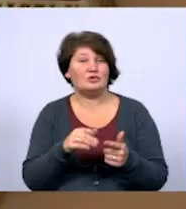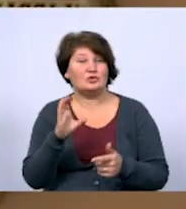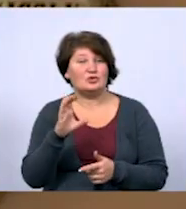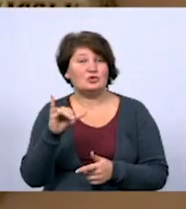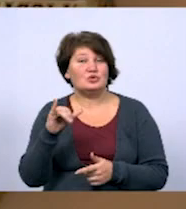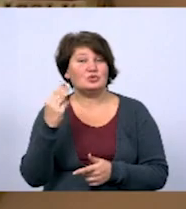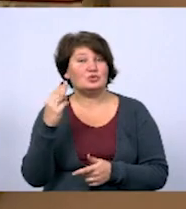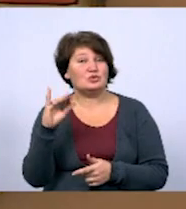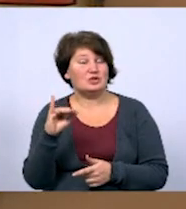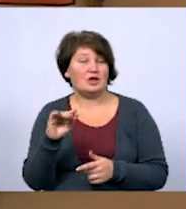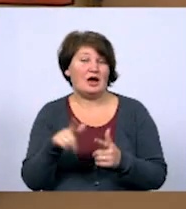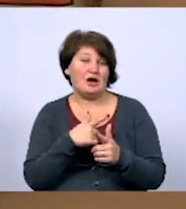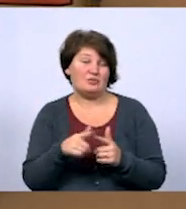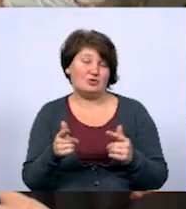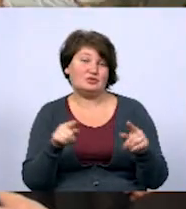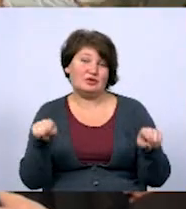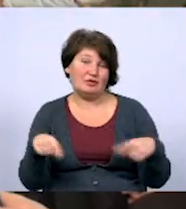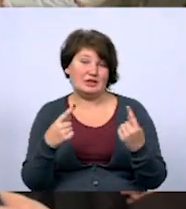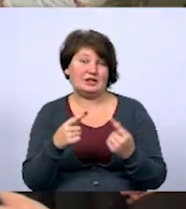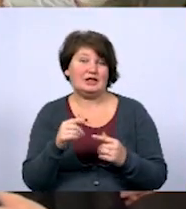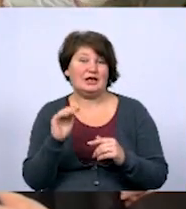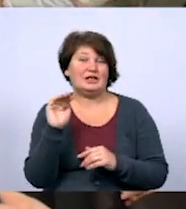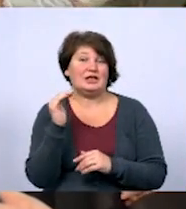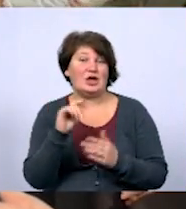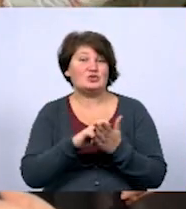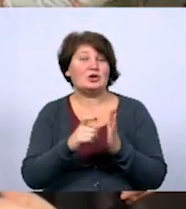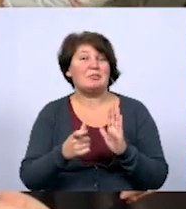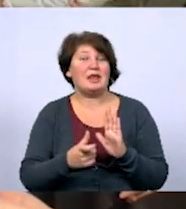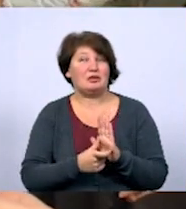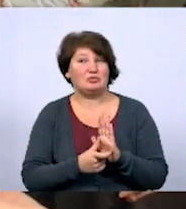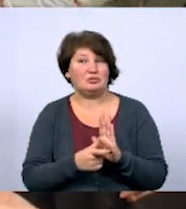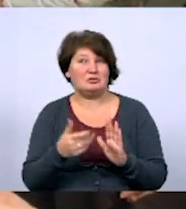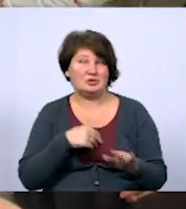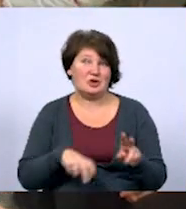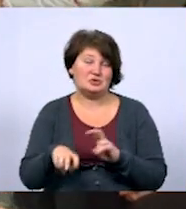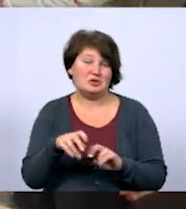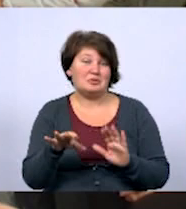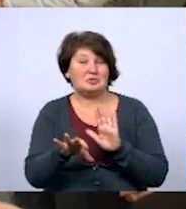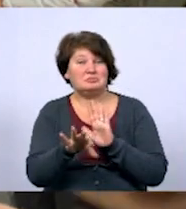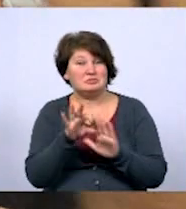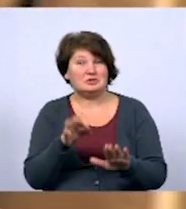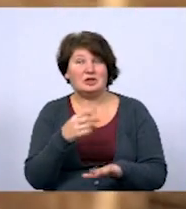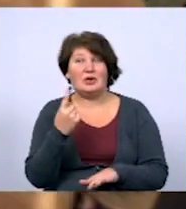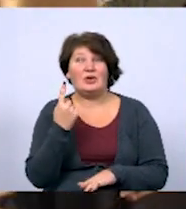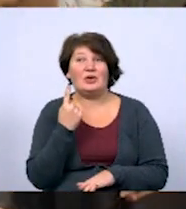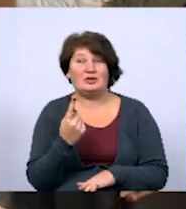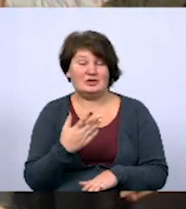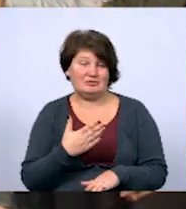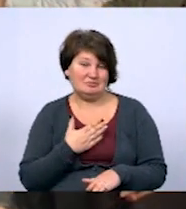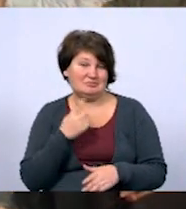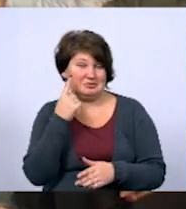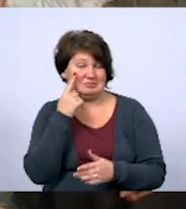дитячу кімнату. Я якраз шукала це, і вони мені попалися просто одній єдині в моєму полі зору.